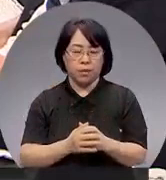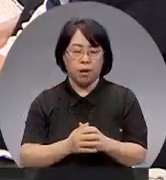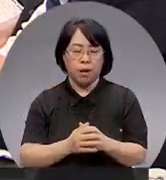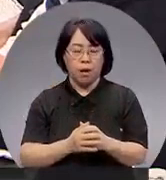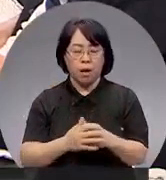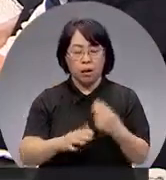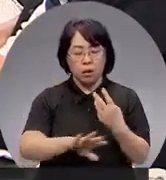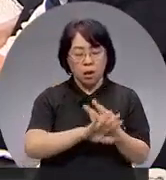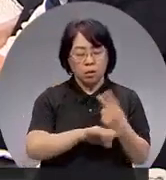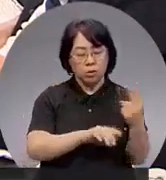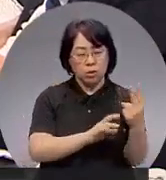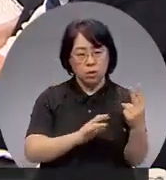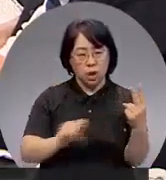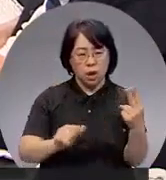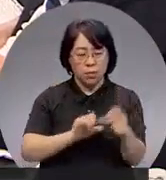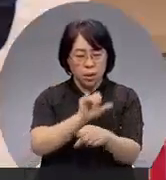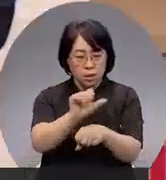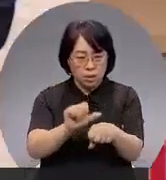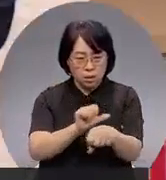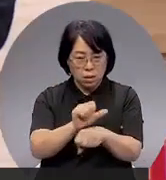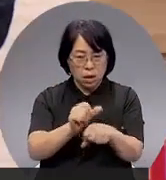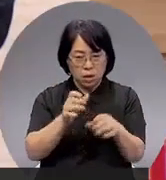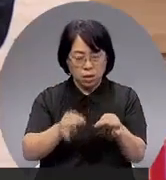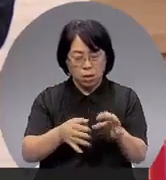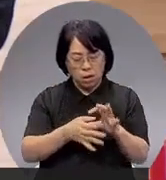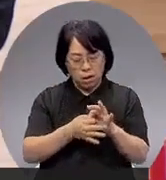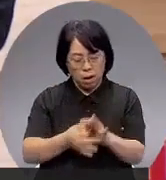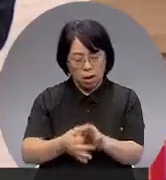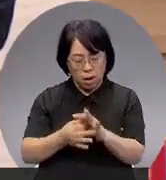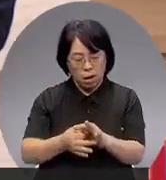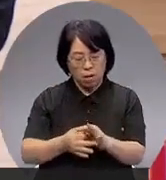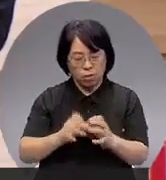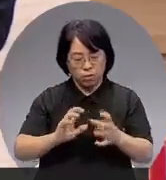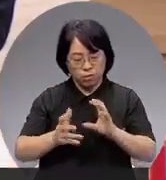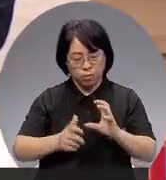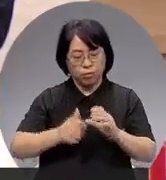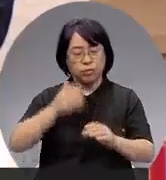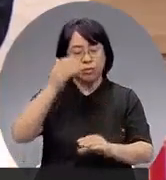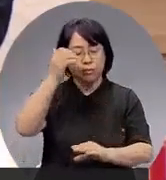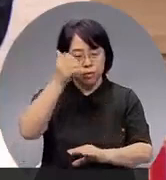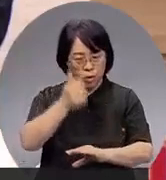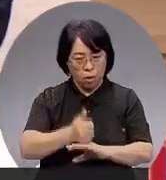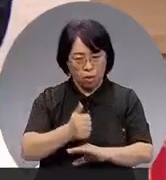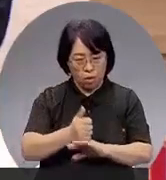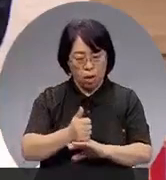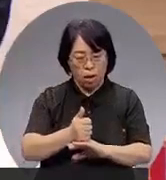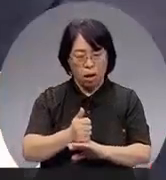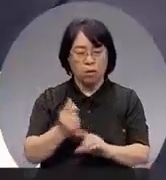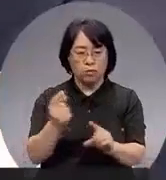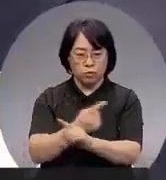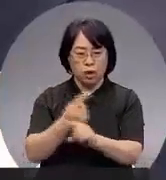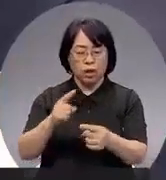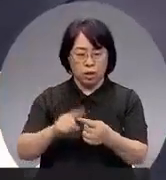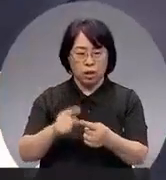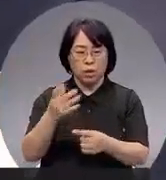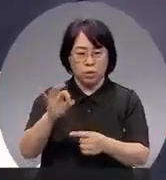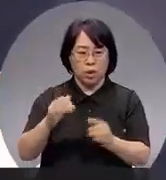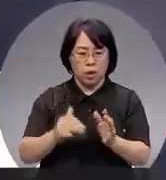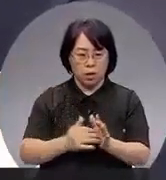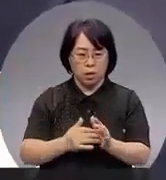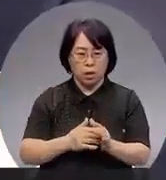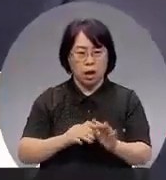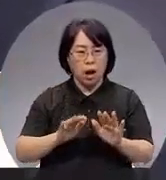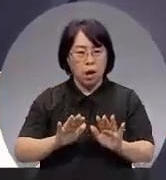넘겨받은 다른 후보들은 5시간이 넘는 마라톤 협상 끝에 일단 수정 제안을 받아들이기로 했습니다. 현직